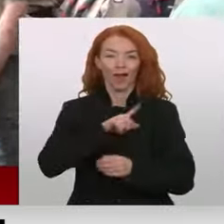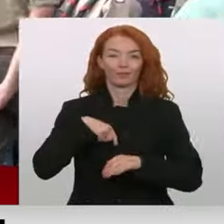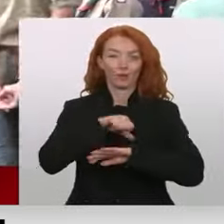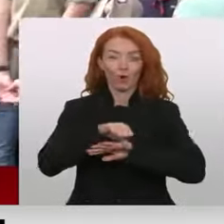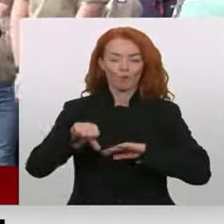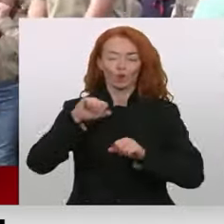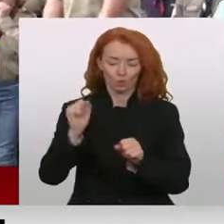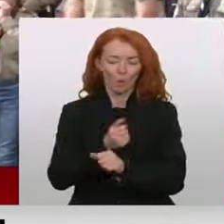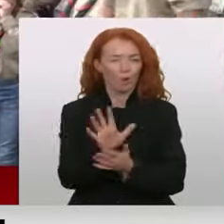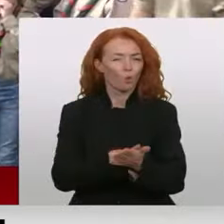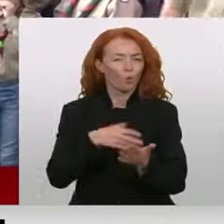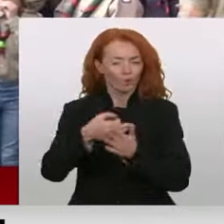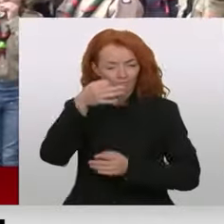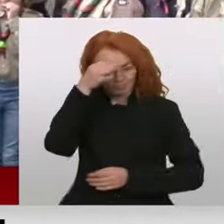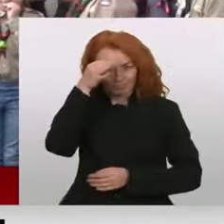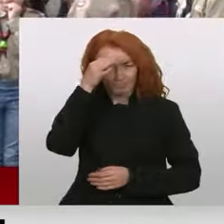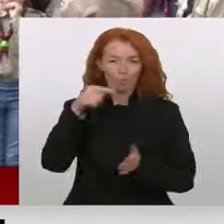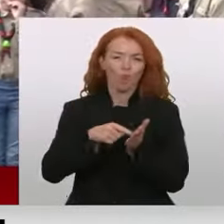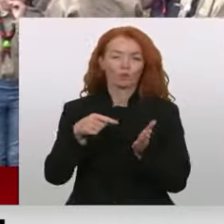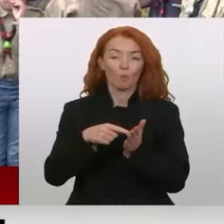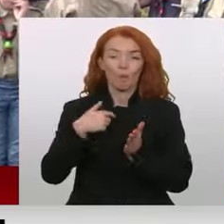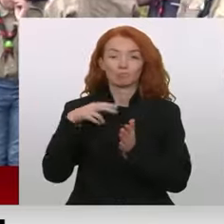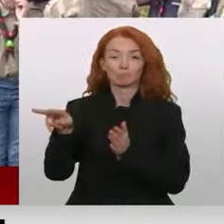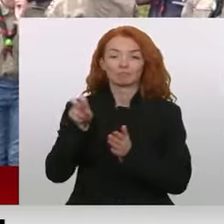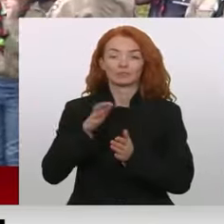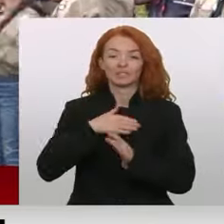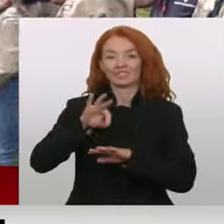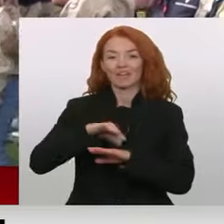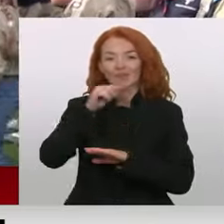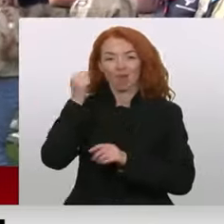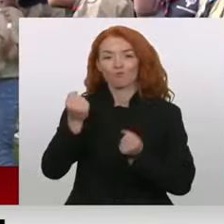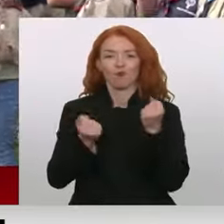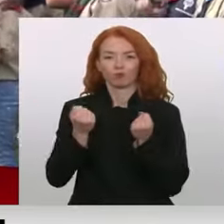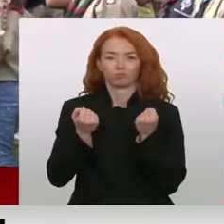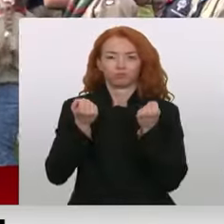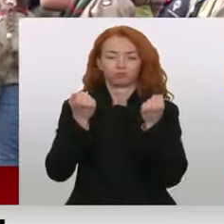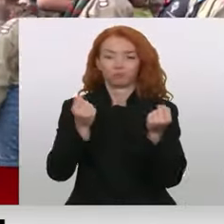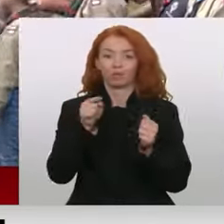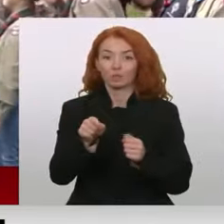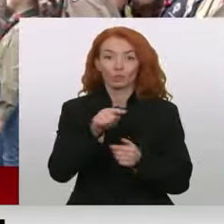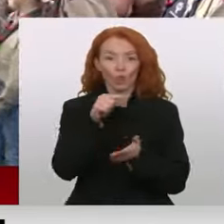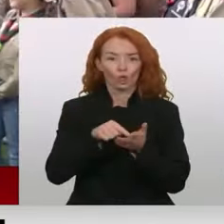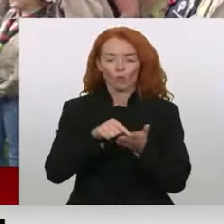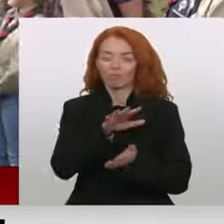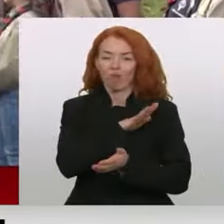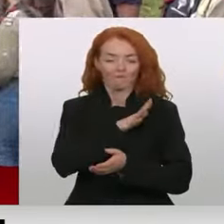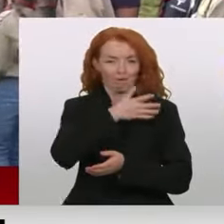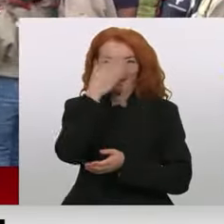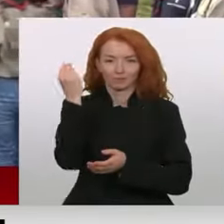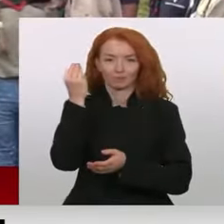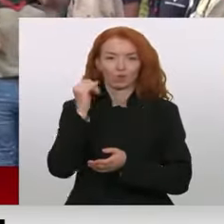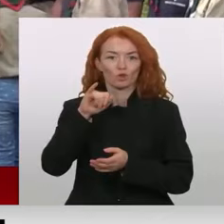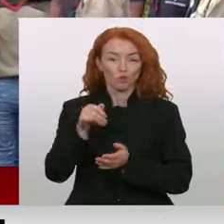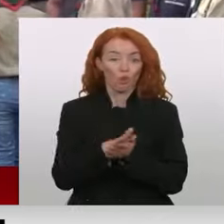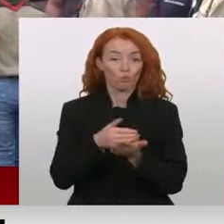joprojām atceros notikumu. Es izmantoju savu sievas tēva automašīnu. Tas ir neaizmirstams notikums, un tas ir svarīgi, jo ļaunums joprojām